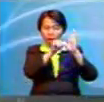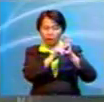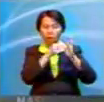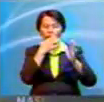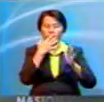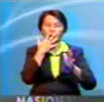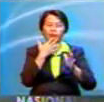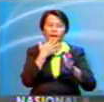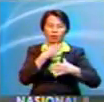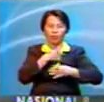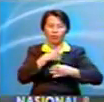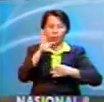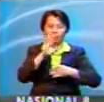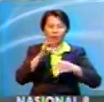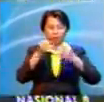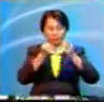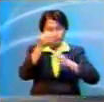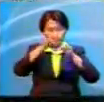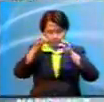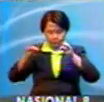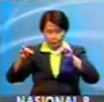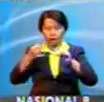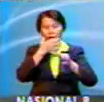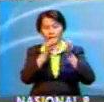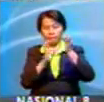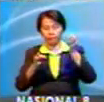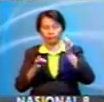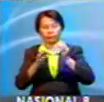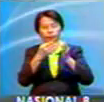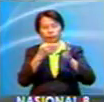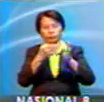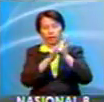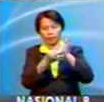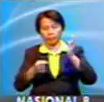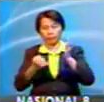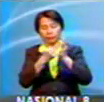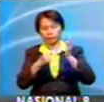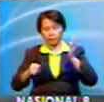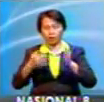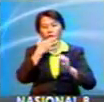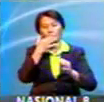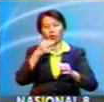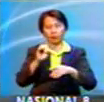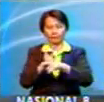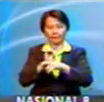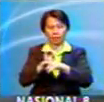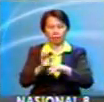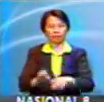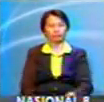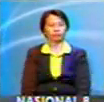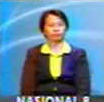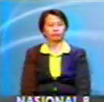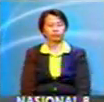krim, benang dia warna gold. Hiasan dalaman yang menarik berupaya menggambit tanggapan baik terhadap sektor